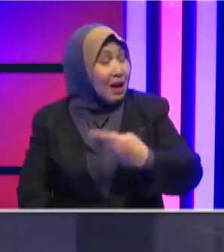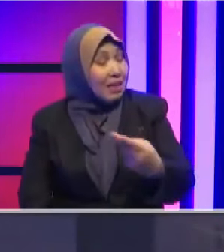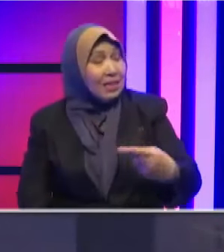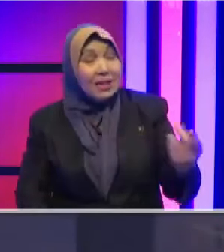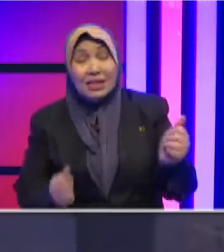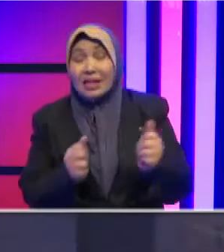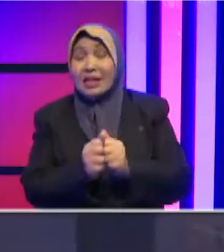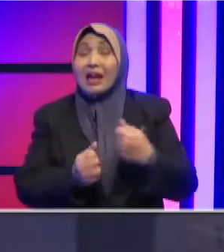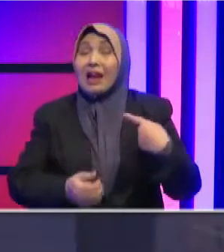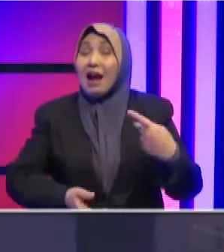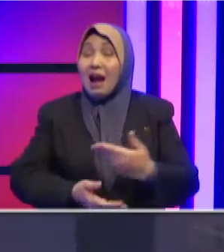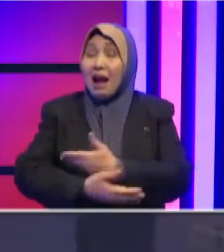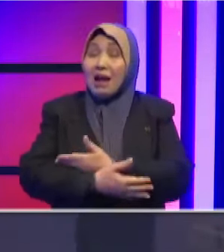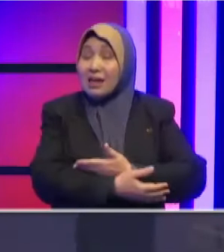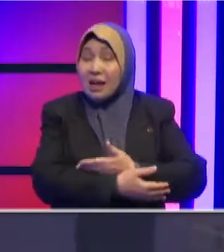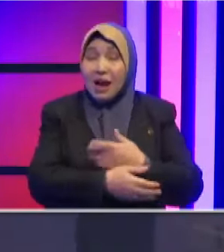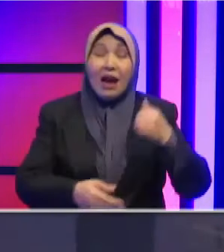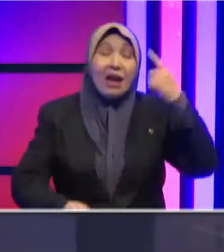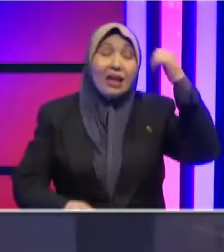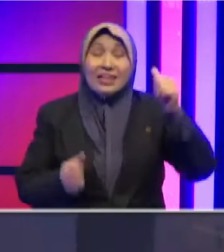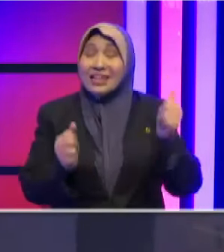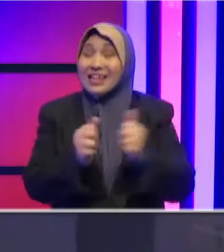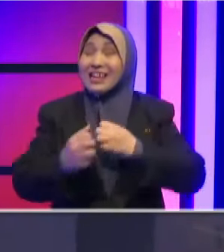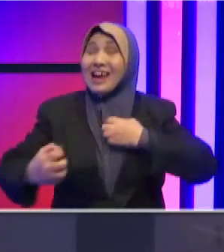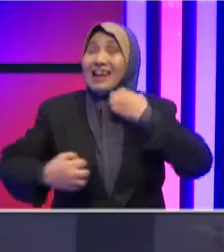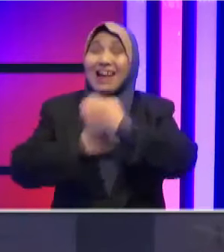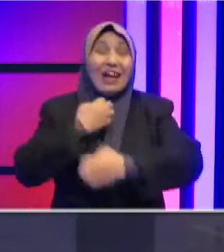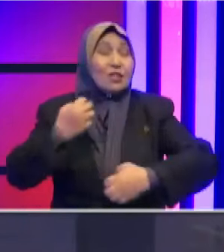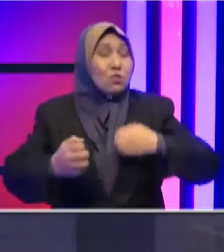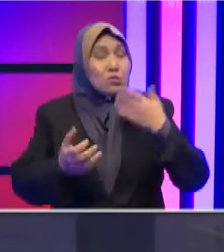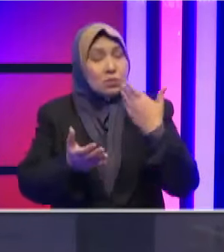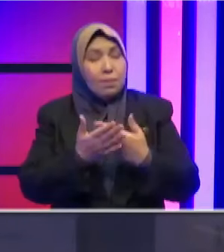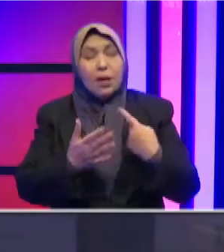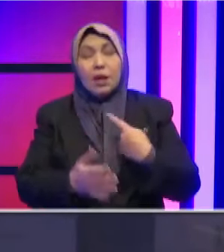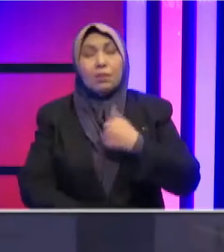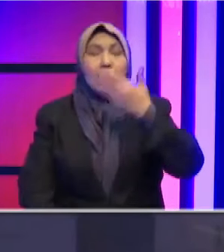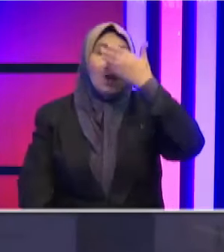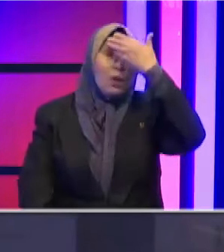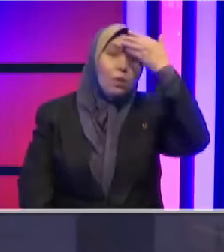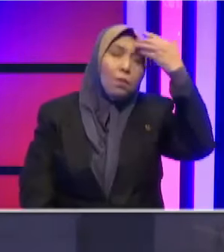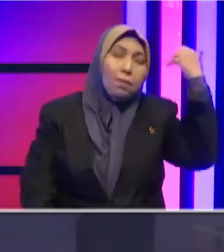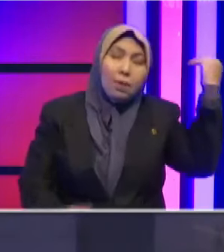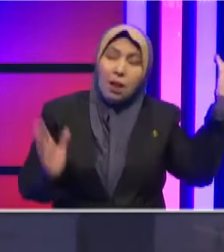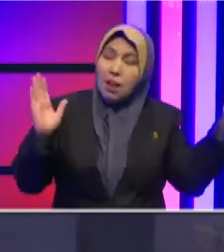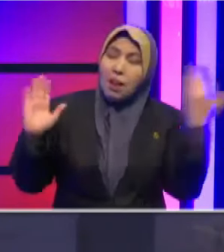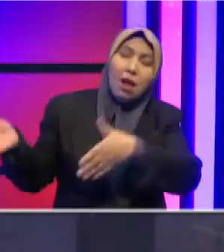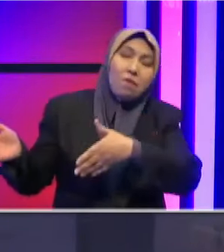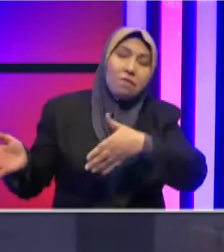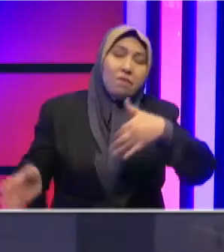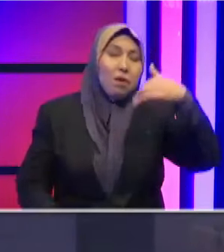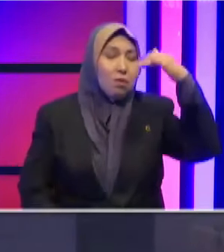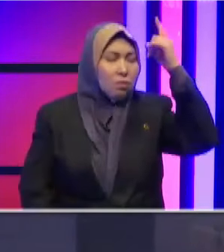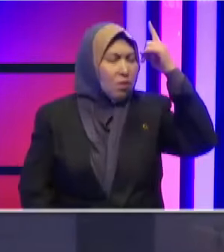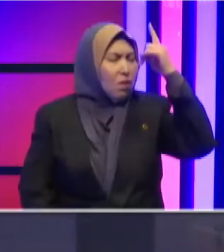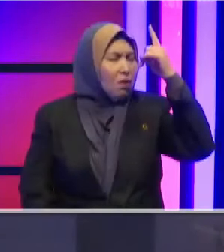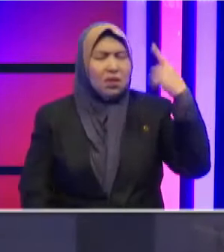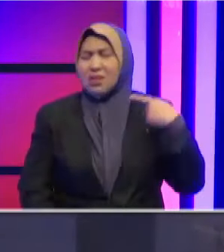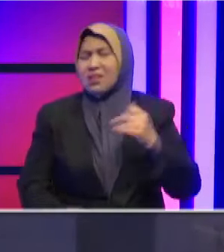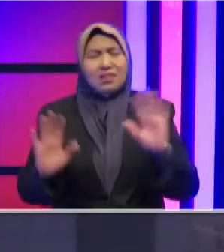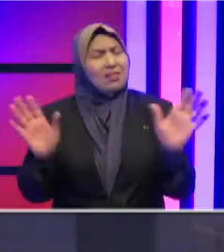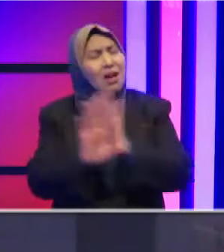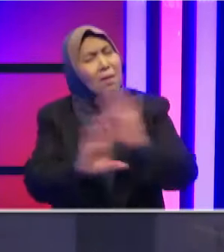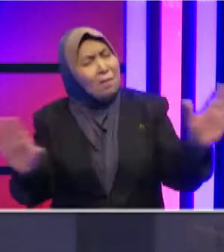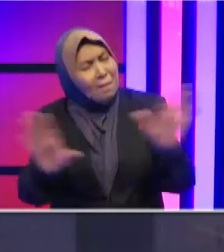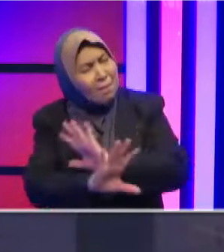dengan anak Mina kami like dengan hiburan sehingga melupakan Allah Subhanahu Wa Ta'ala na'udzubillahi kita tidak